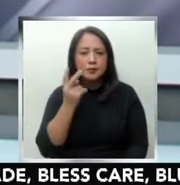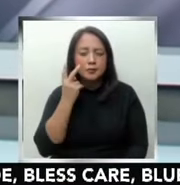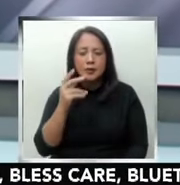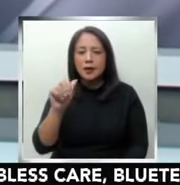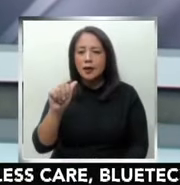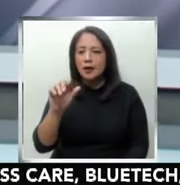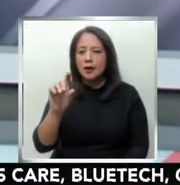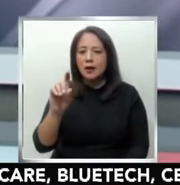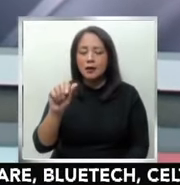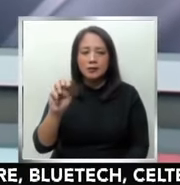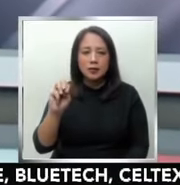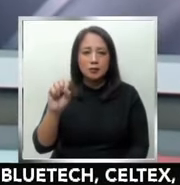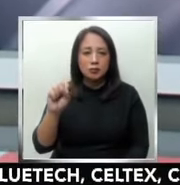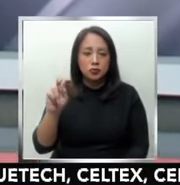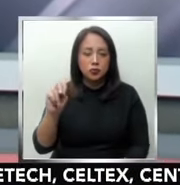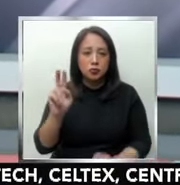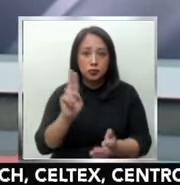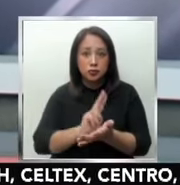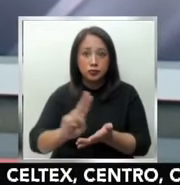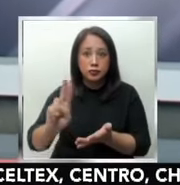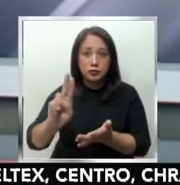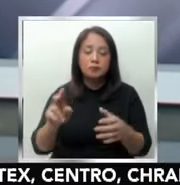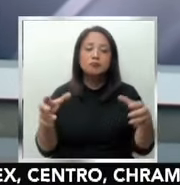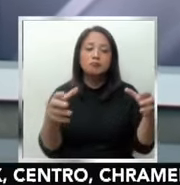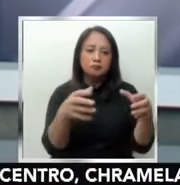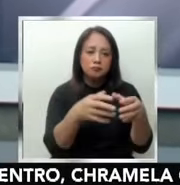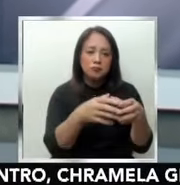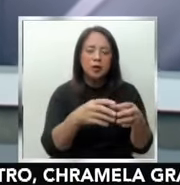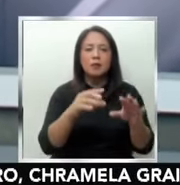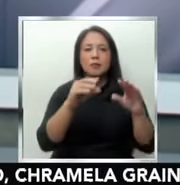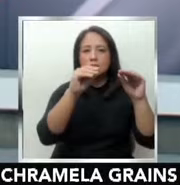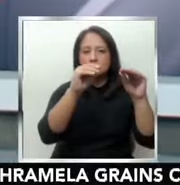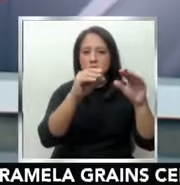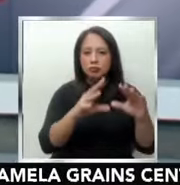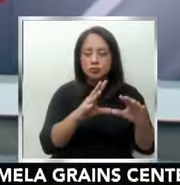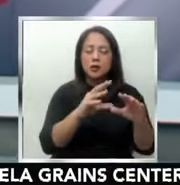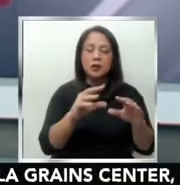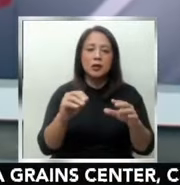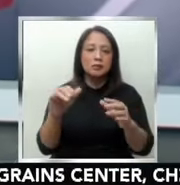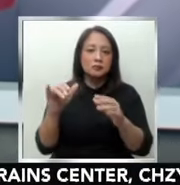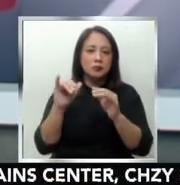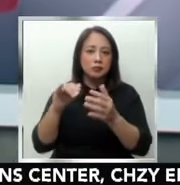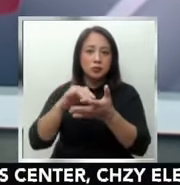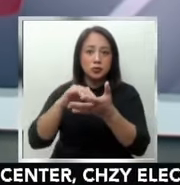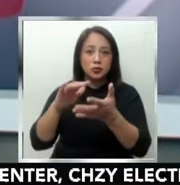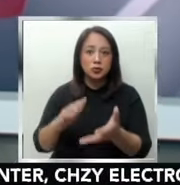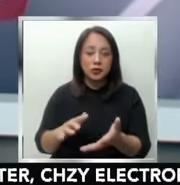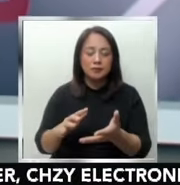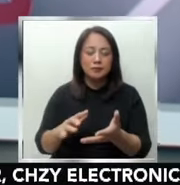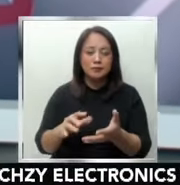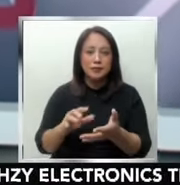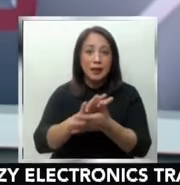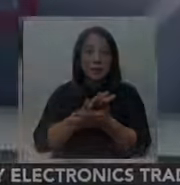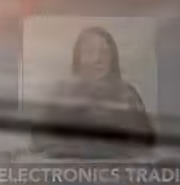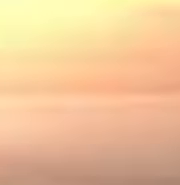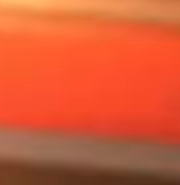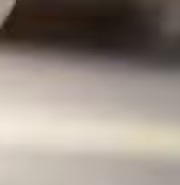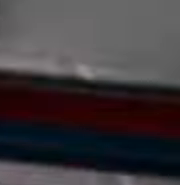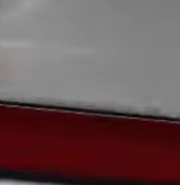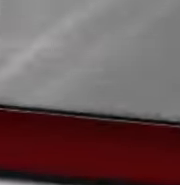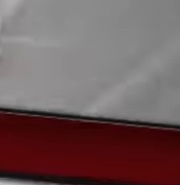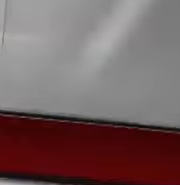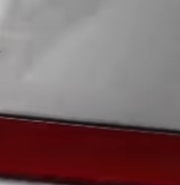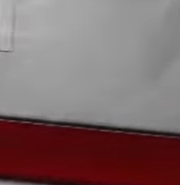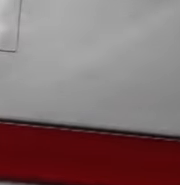kung saan nagtipon ang mga guro at kapwa estudyante ni John Matthew at Yan po ang live na tinutukan ni Chino